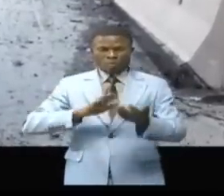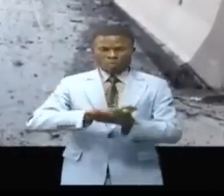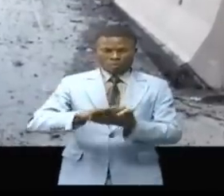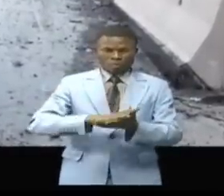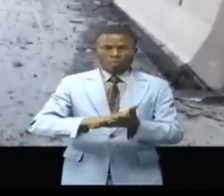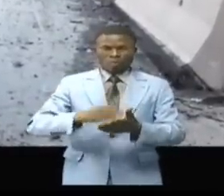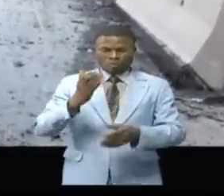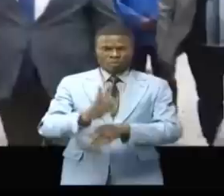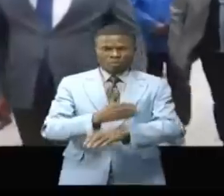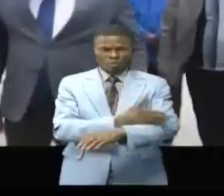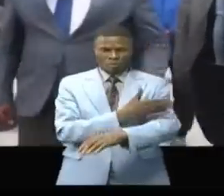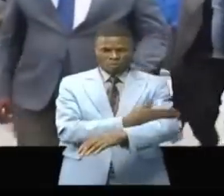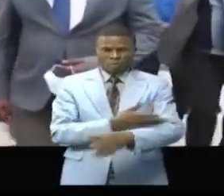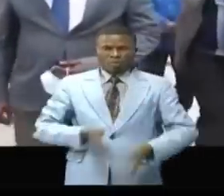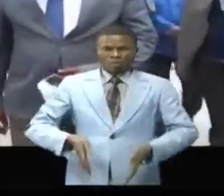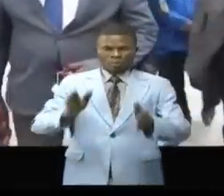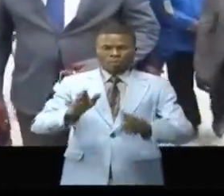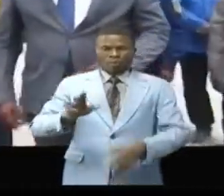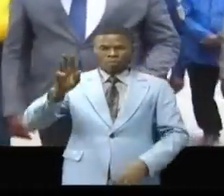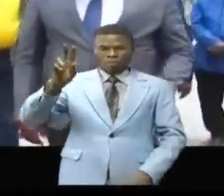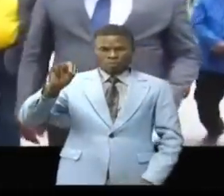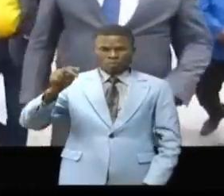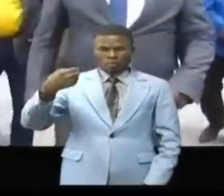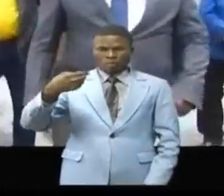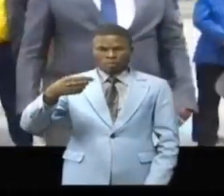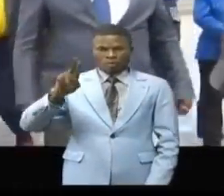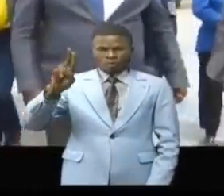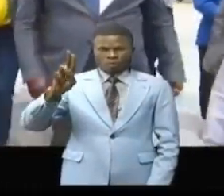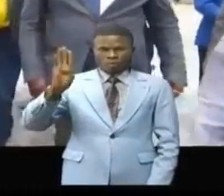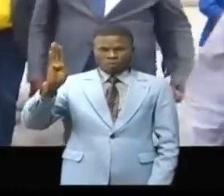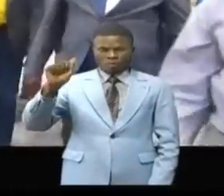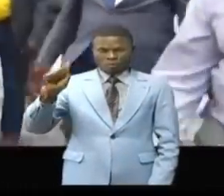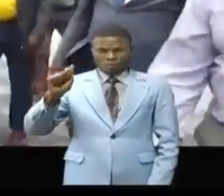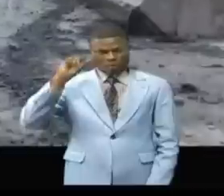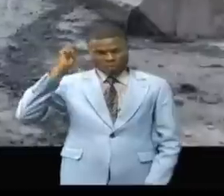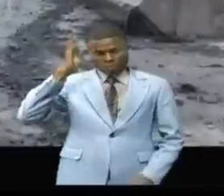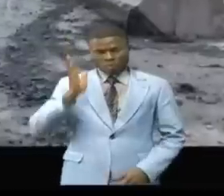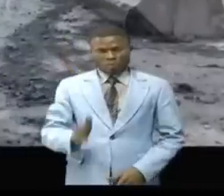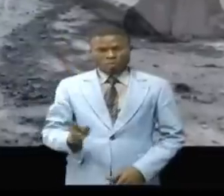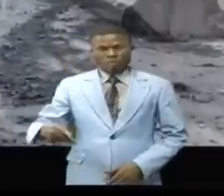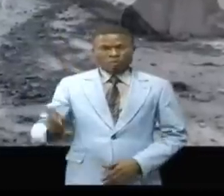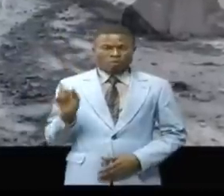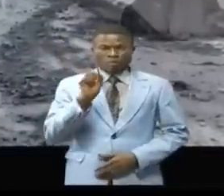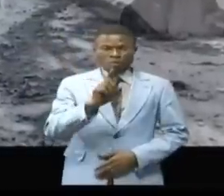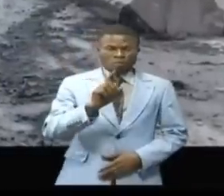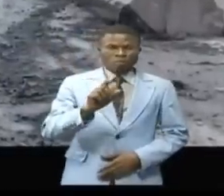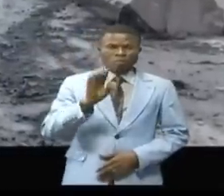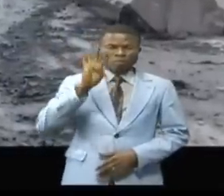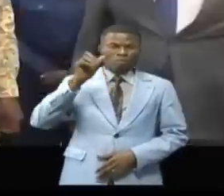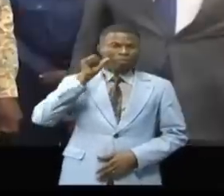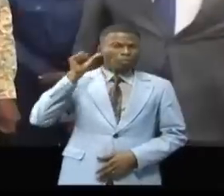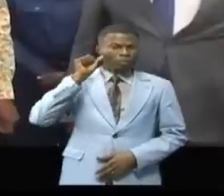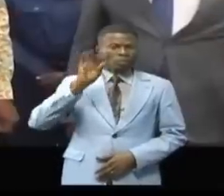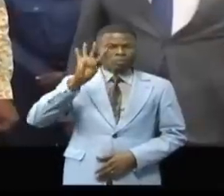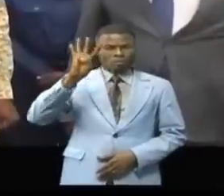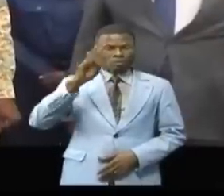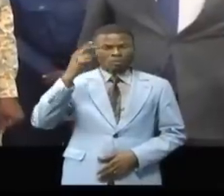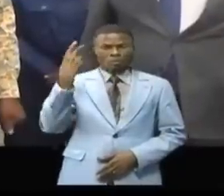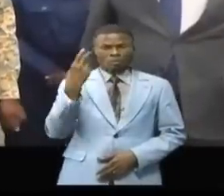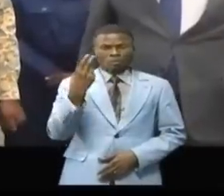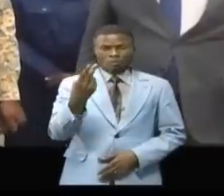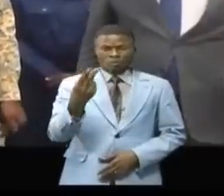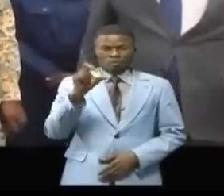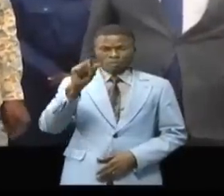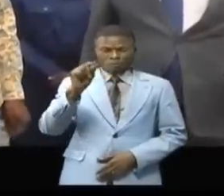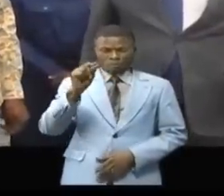travaux entre les avenues Ngouba et Chitourou. Le gouverneur de province est descendu ce jeudi 20 octobre 2022 inspecter ces